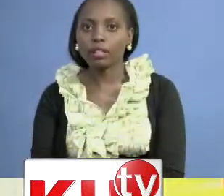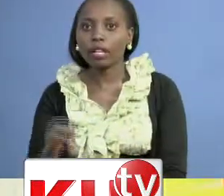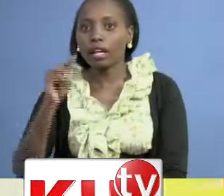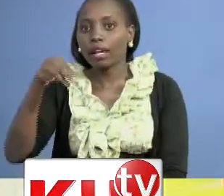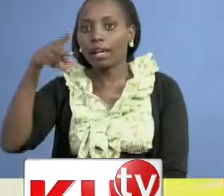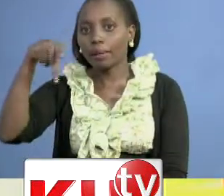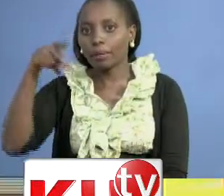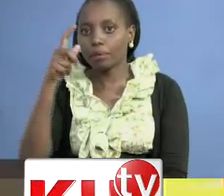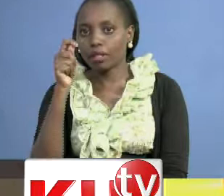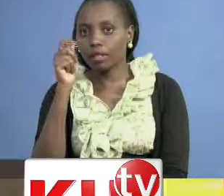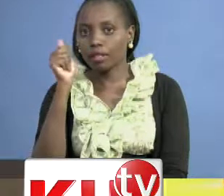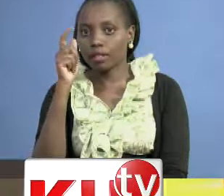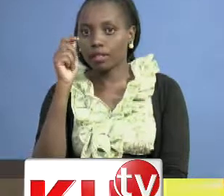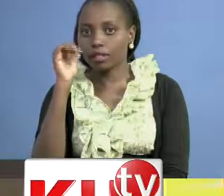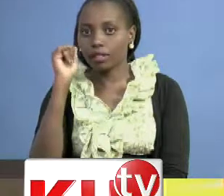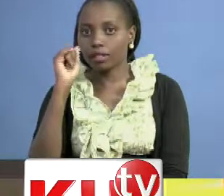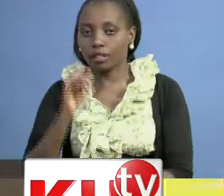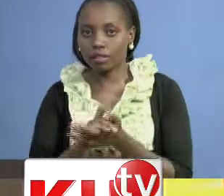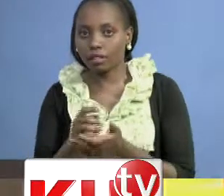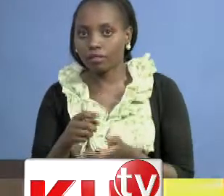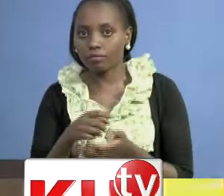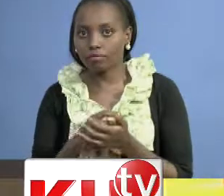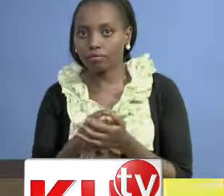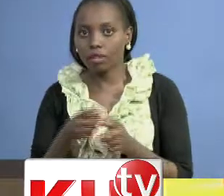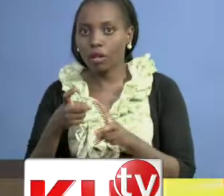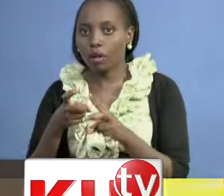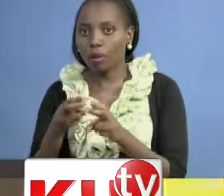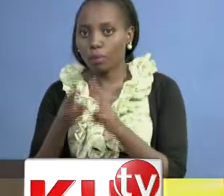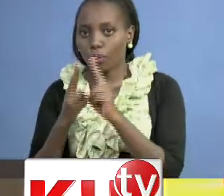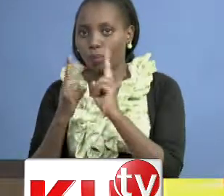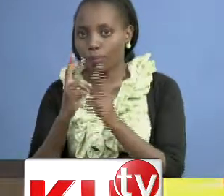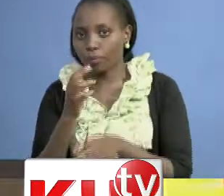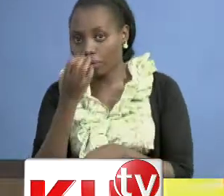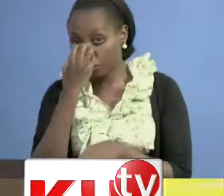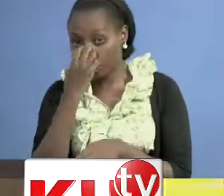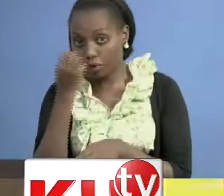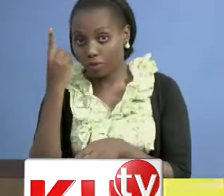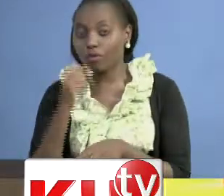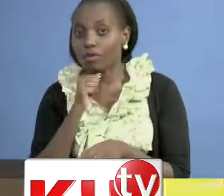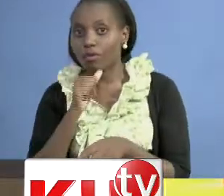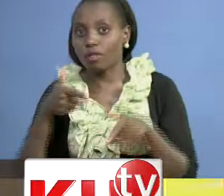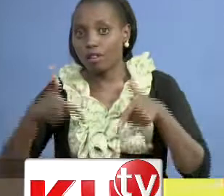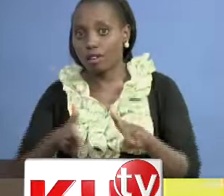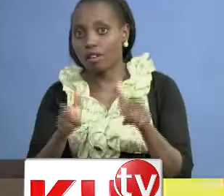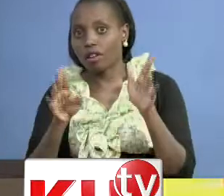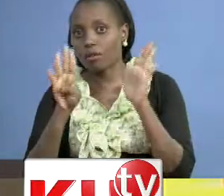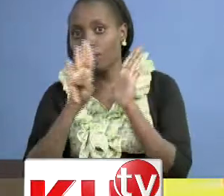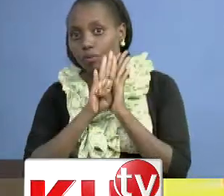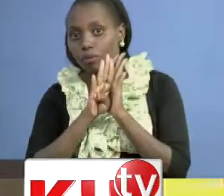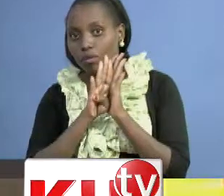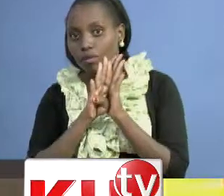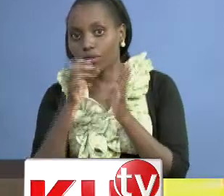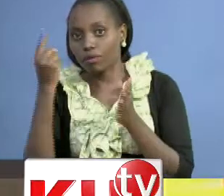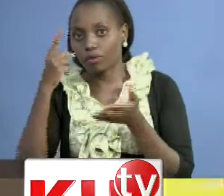Mbunge wa Tiati William Kamketa amemshtumu naibu wa rais William Ruto kwa kuzuia mswada wake wa kutaka mabadiliko katika